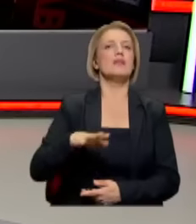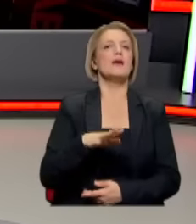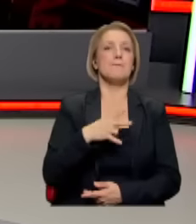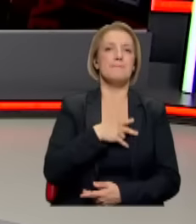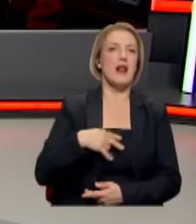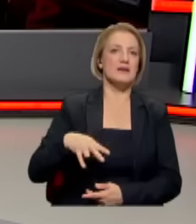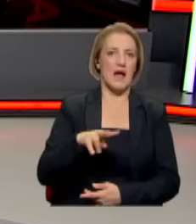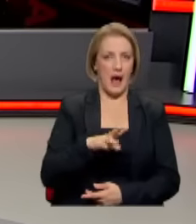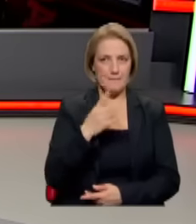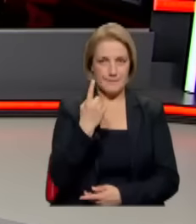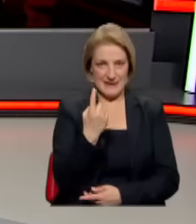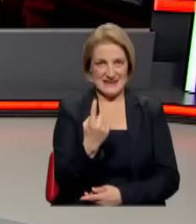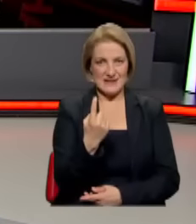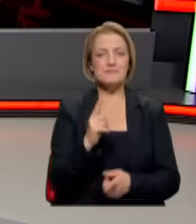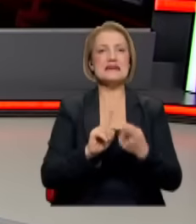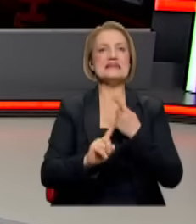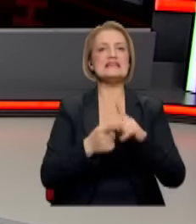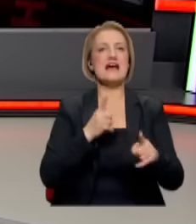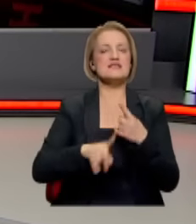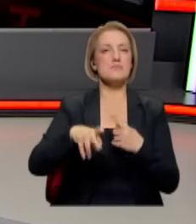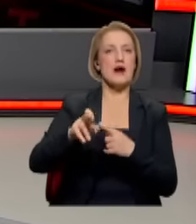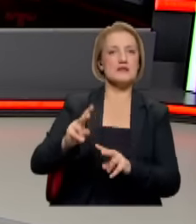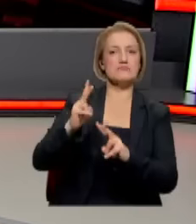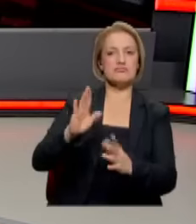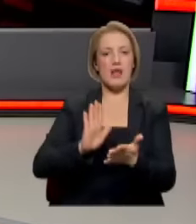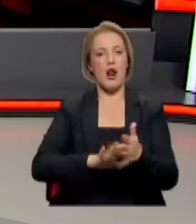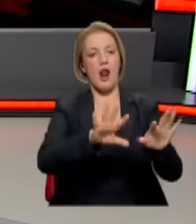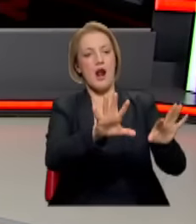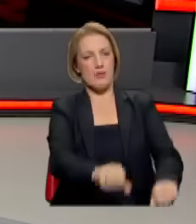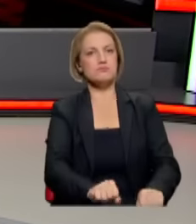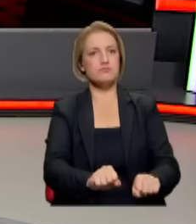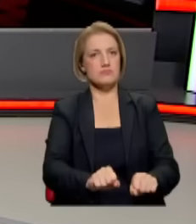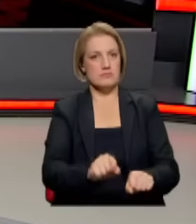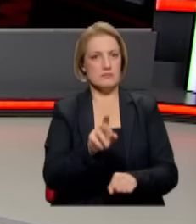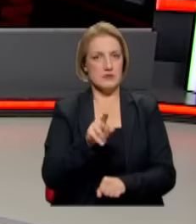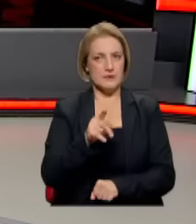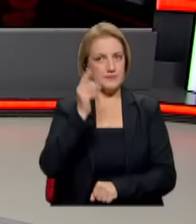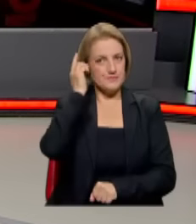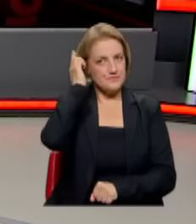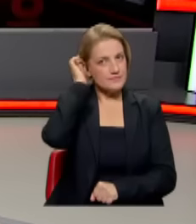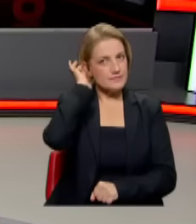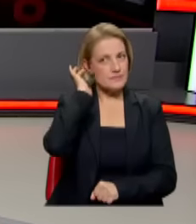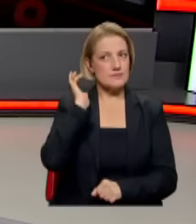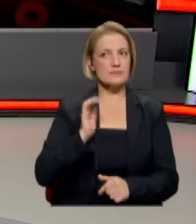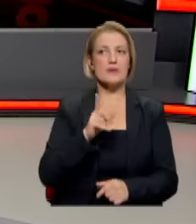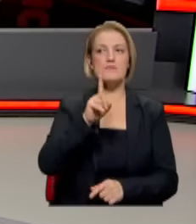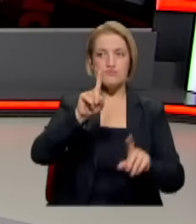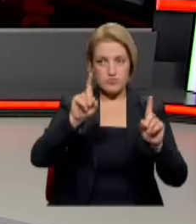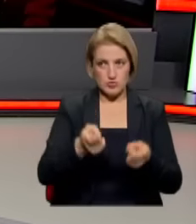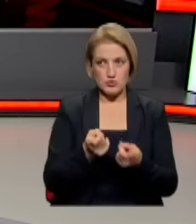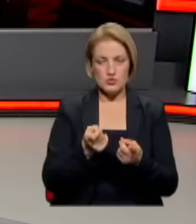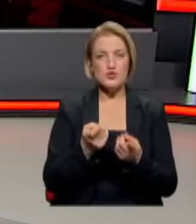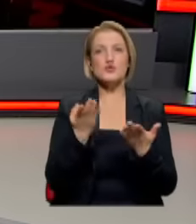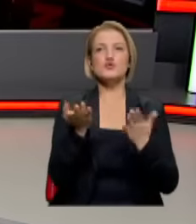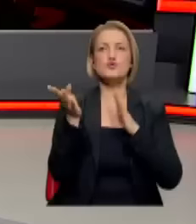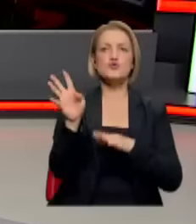belediye Bir siyasi parti tarafından el konulmuş biçimde bulunmuş